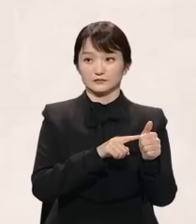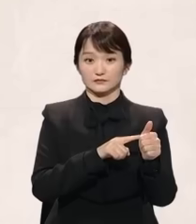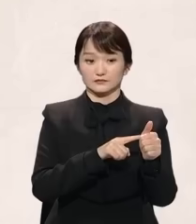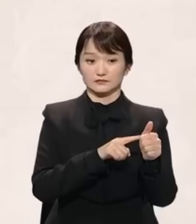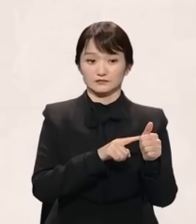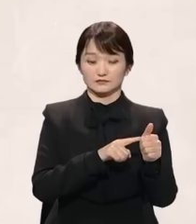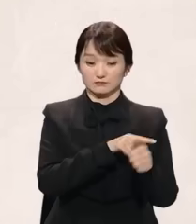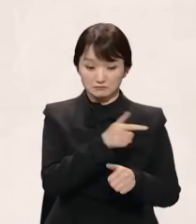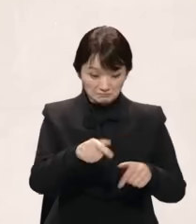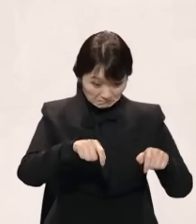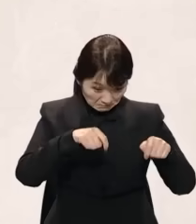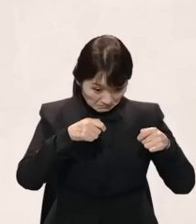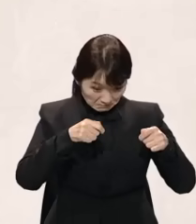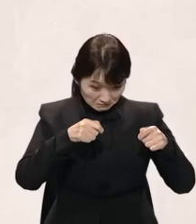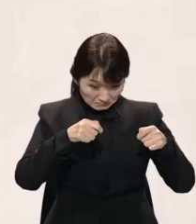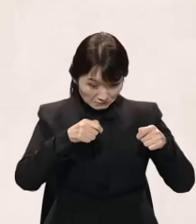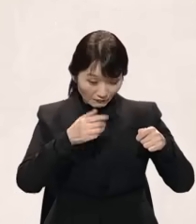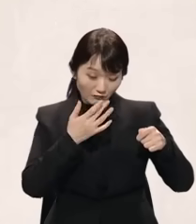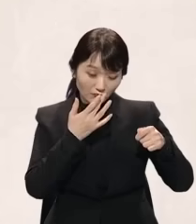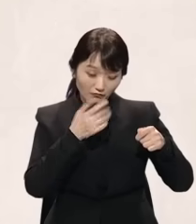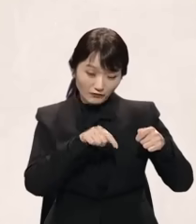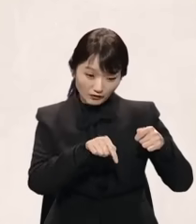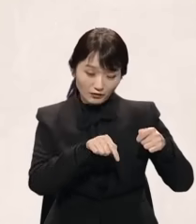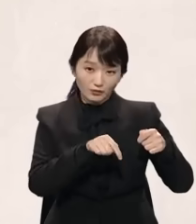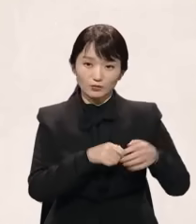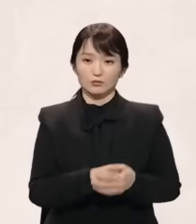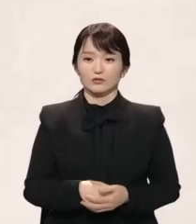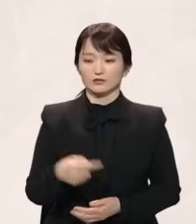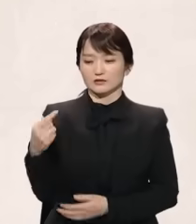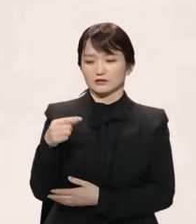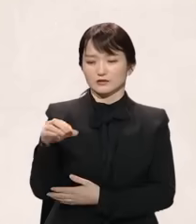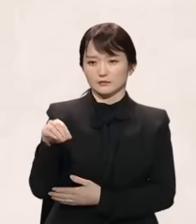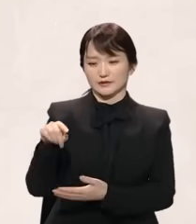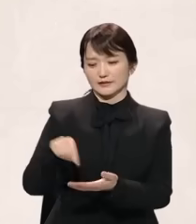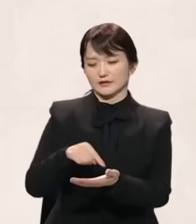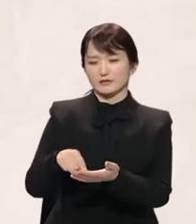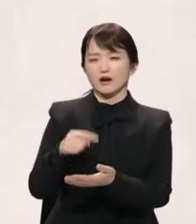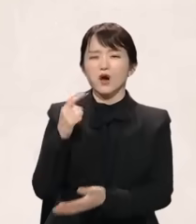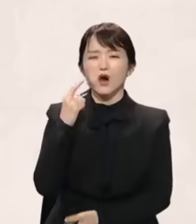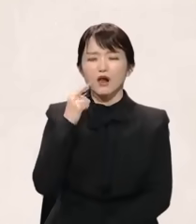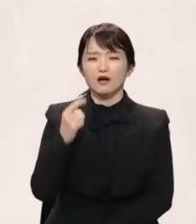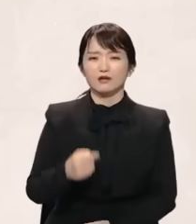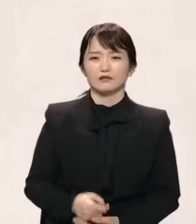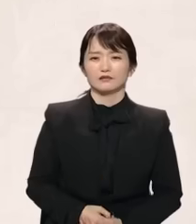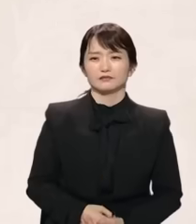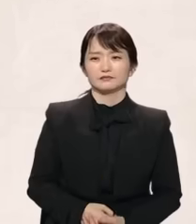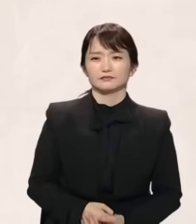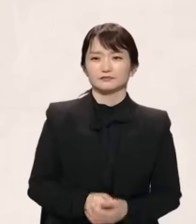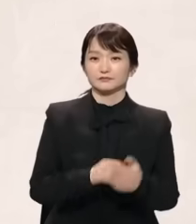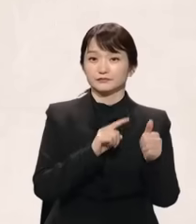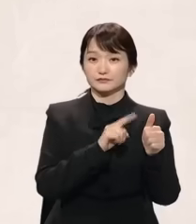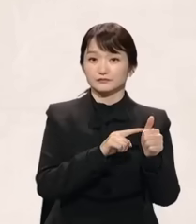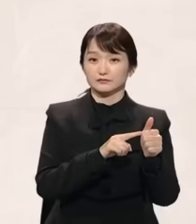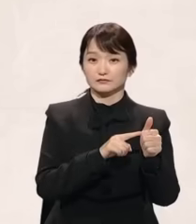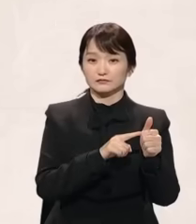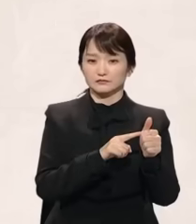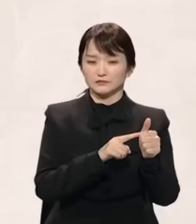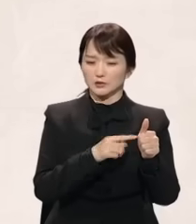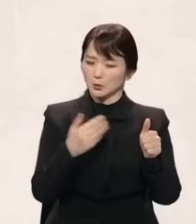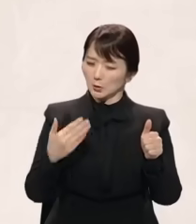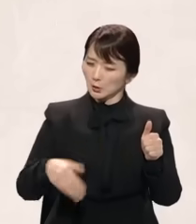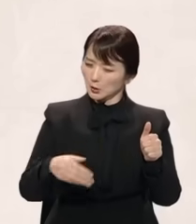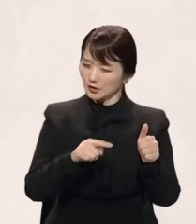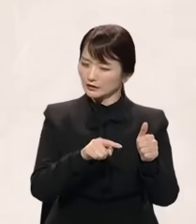식사를 하고 또 이렇게 천만 원은 갚았다 바로 걸릴 만한 거짓말을 하고 이런 거 볼 때 도대체이 사람을 대범하다 봐야 될지